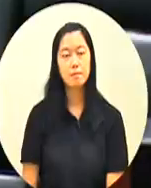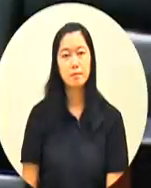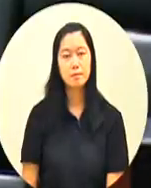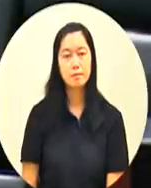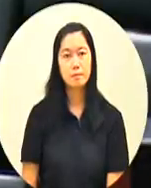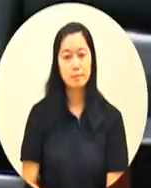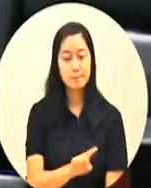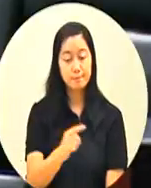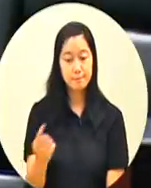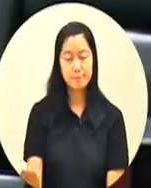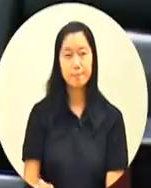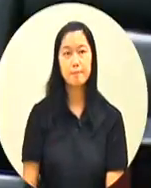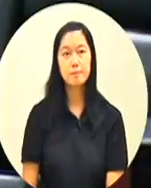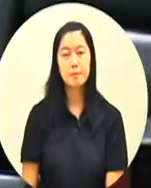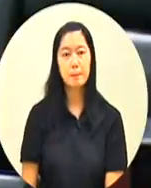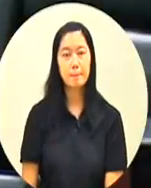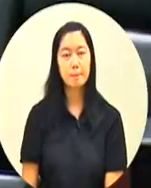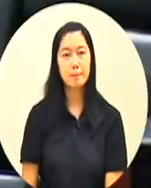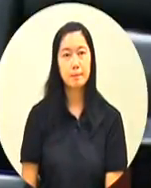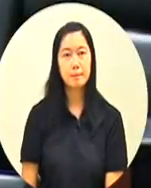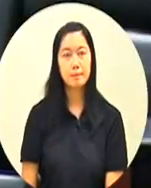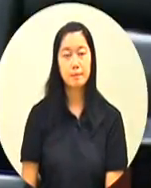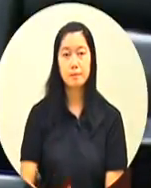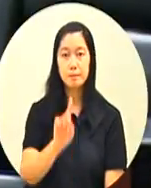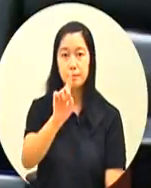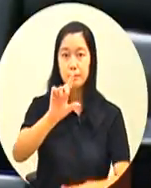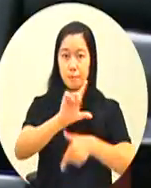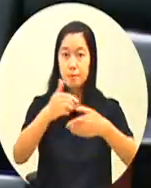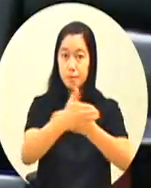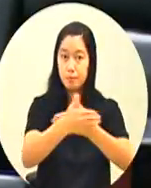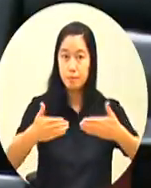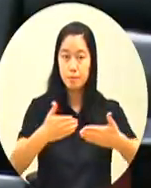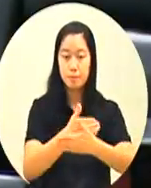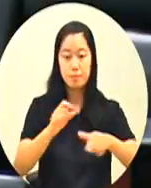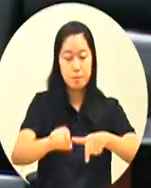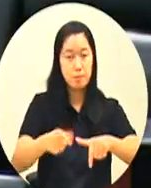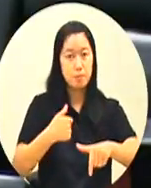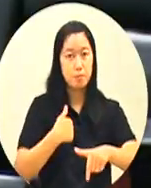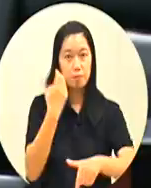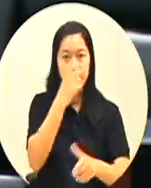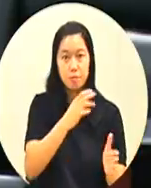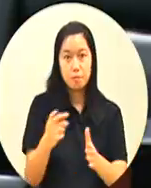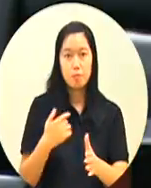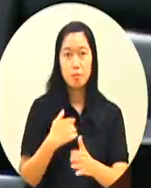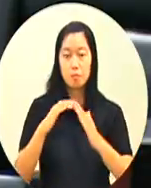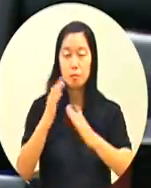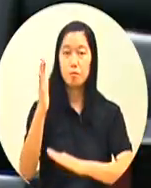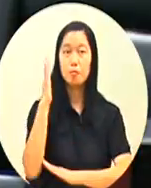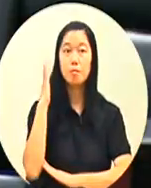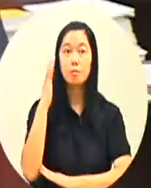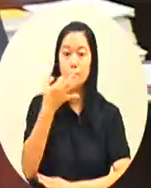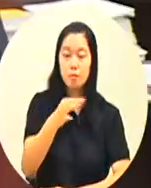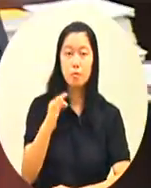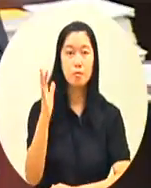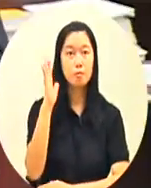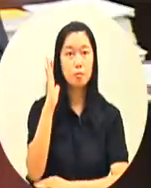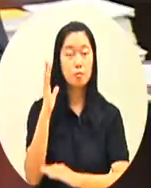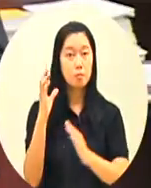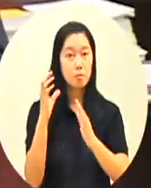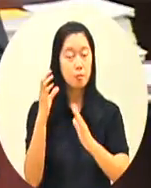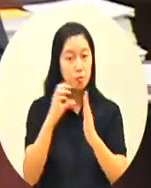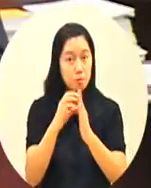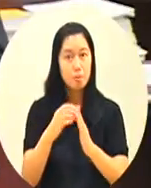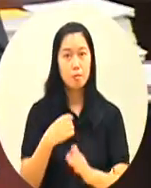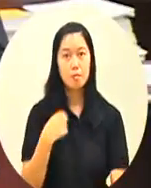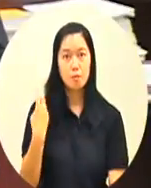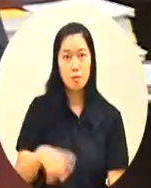接下来一卡通公司的监理单位其实是我们市府的财政局嘛，最近一卡通公司我在这边要